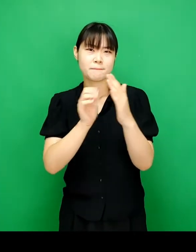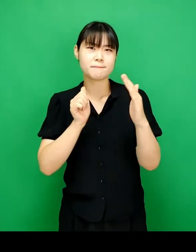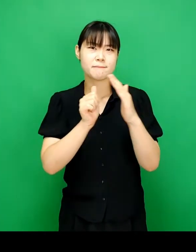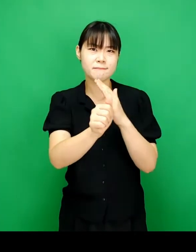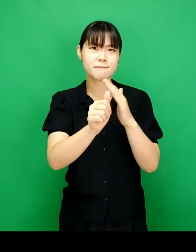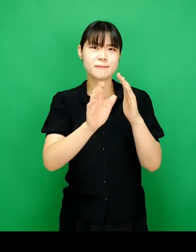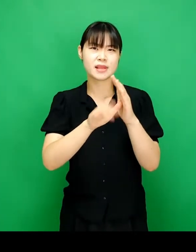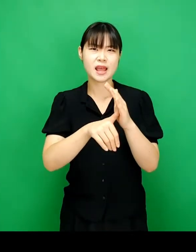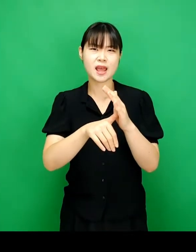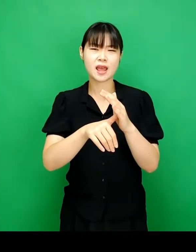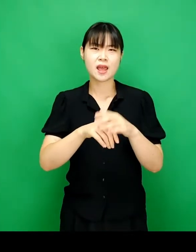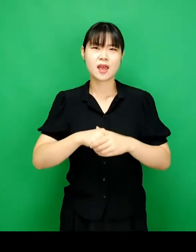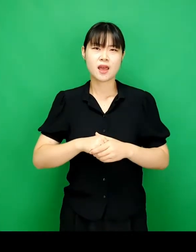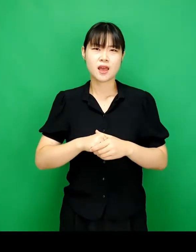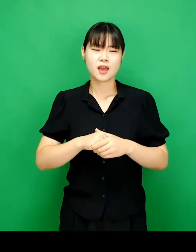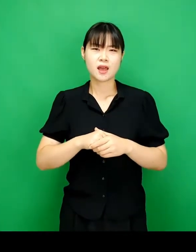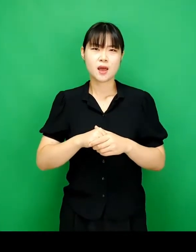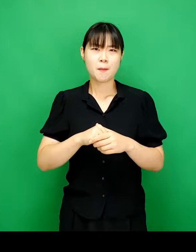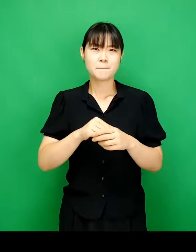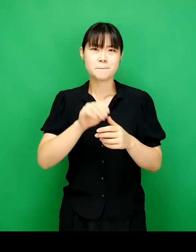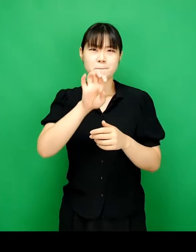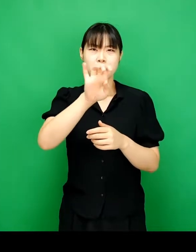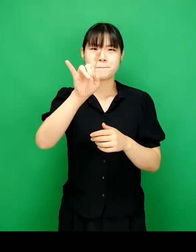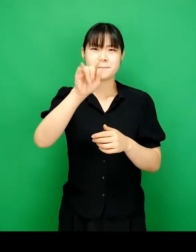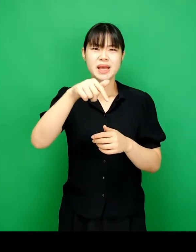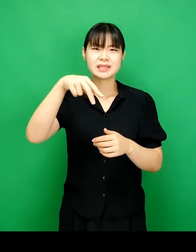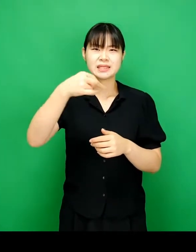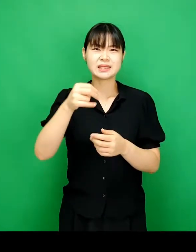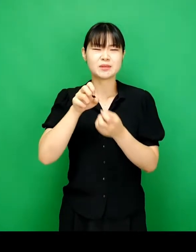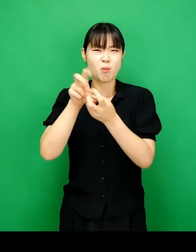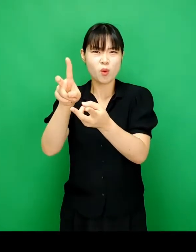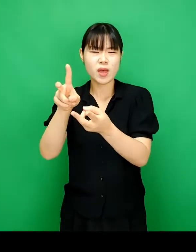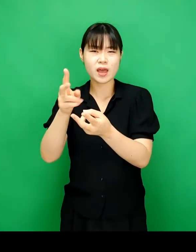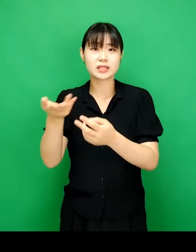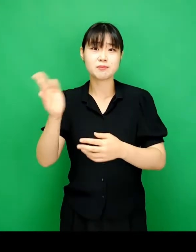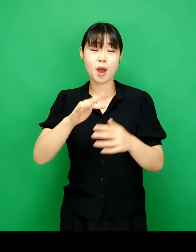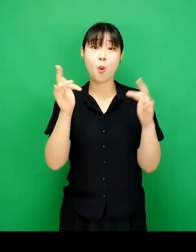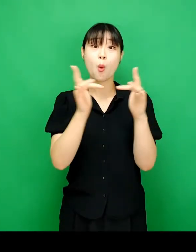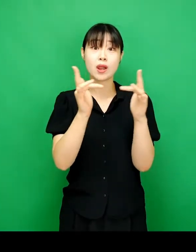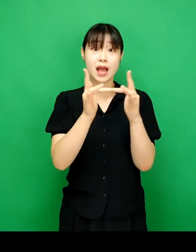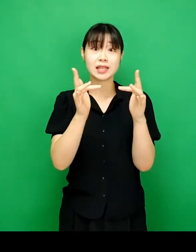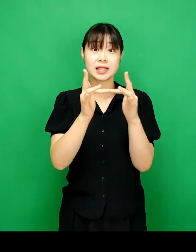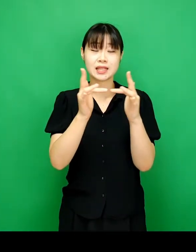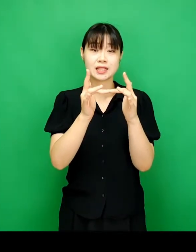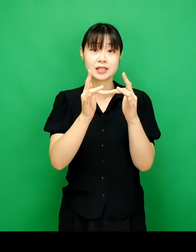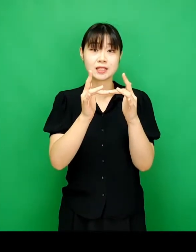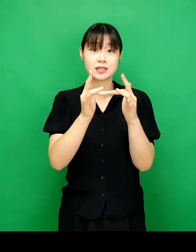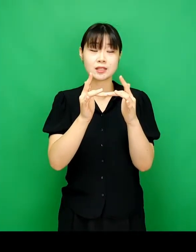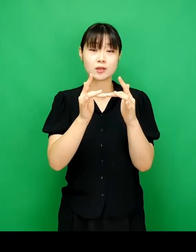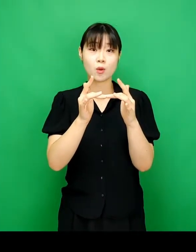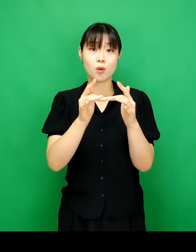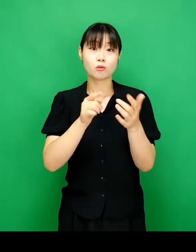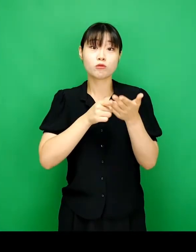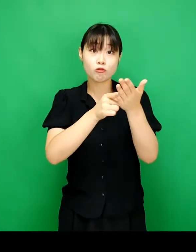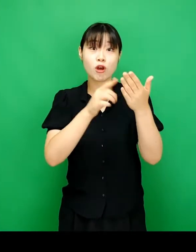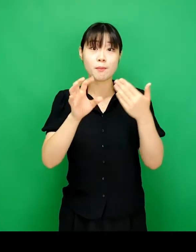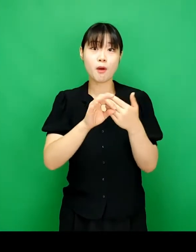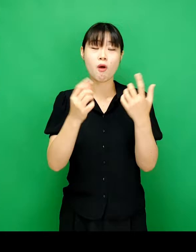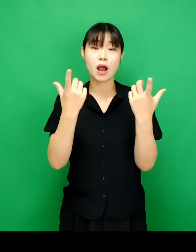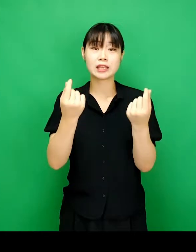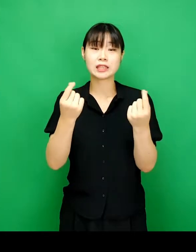서면으로 진행할 경우 일일이 기관을 방문하거나 팩스 등을 보내야 하지만 온라인으로 정보공개를